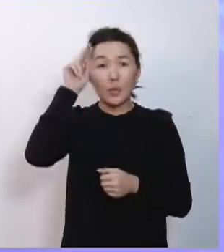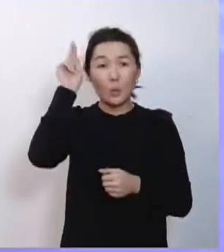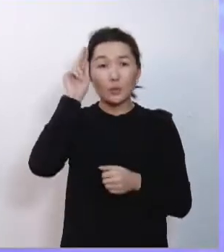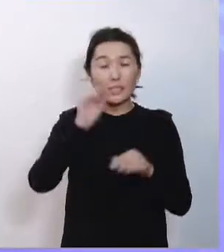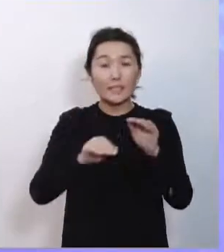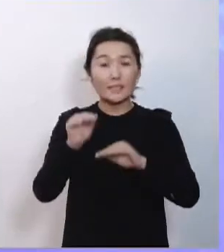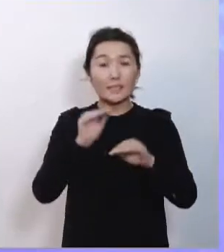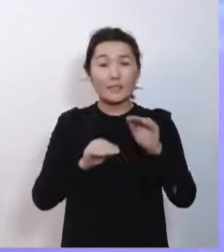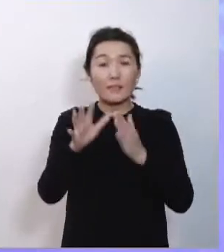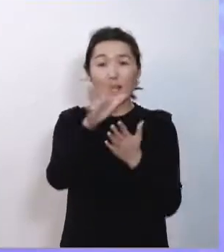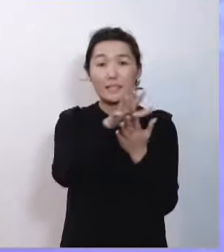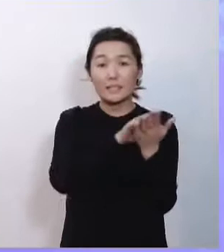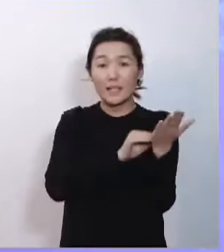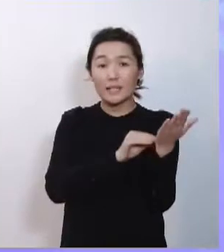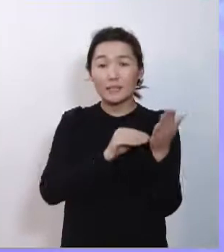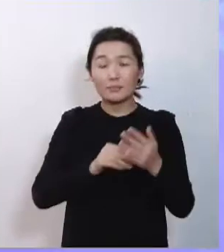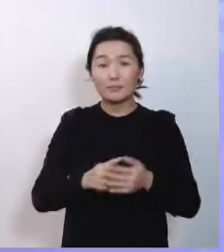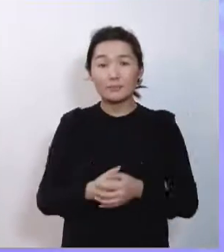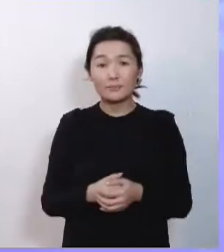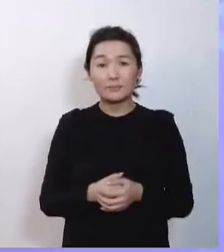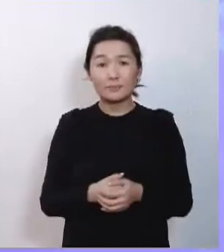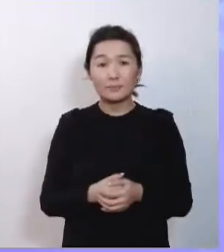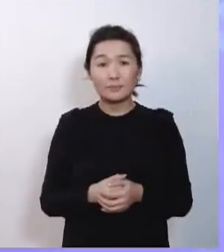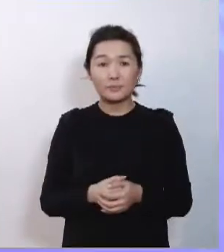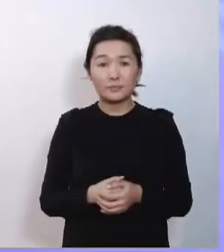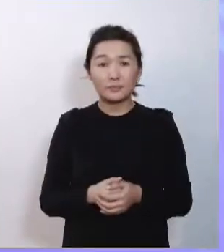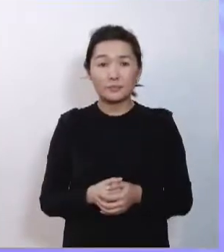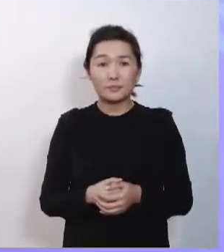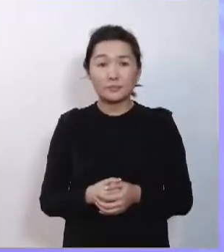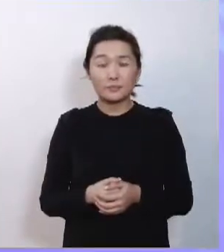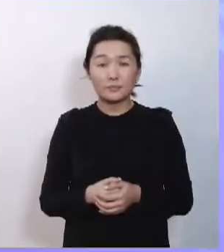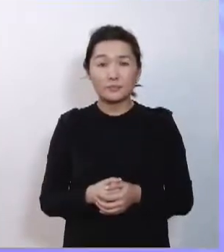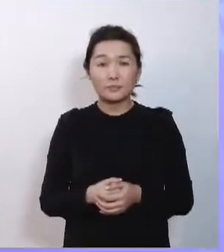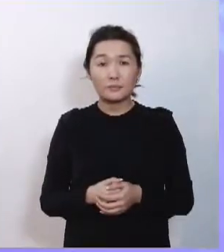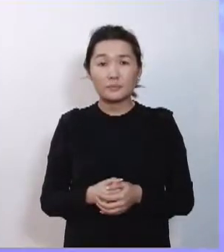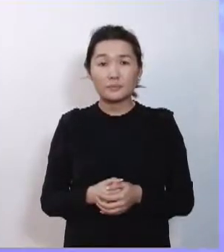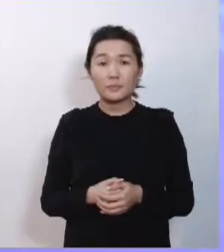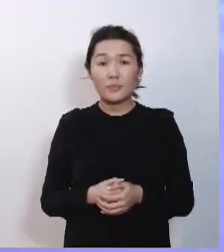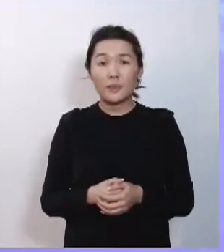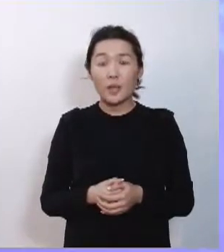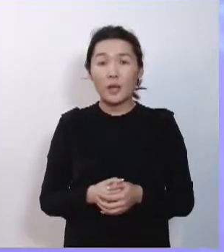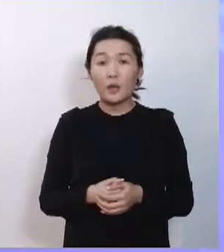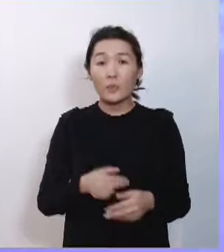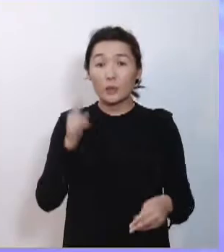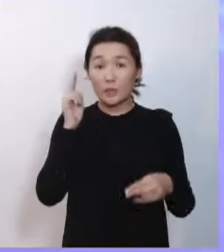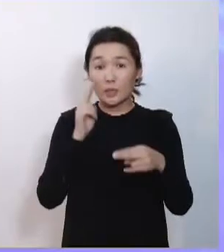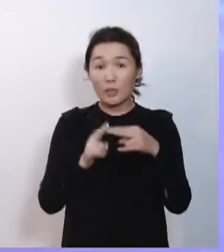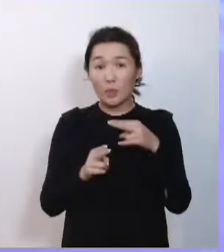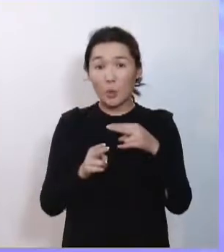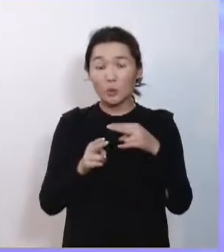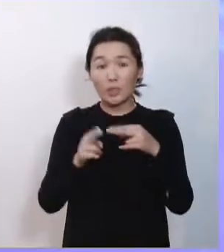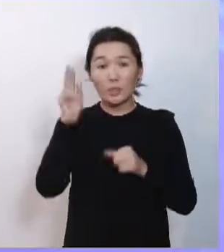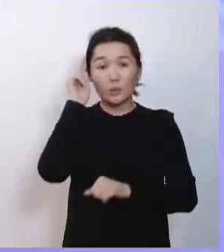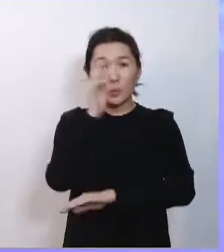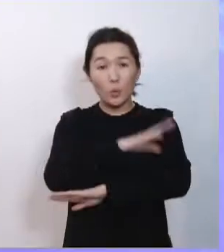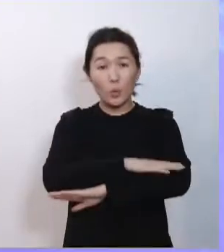научились составлять текст. Вот и подошел наш урок